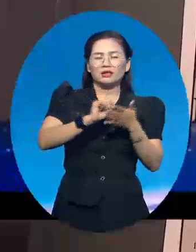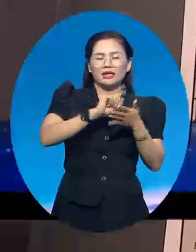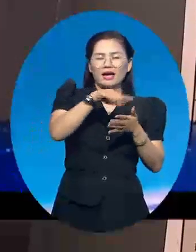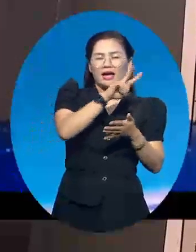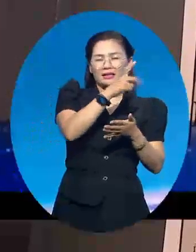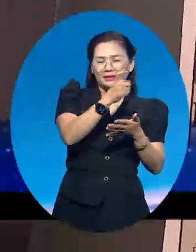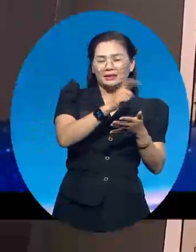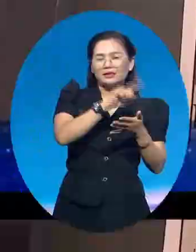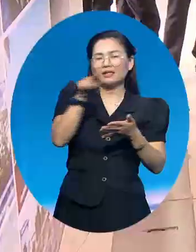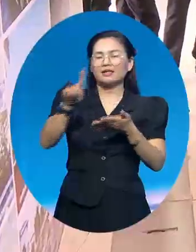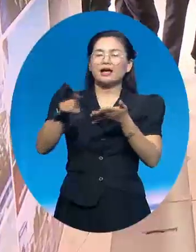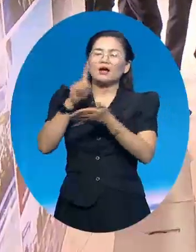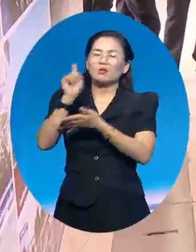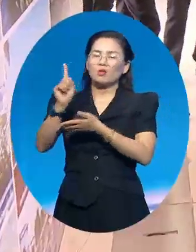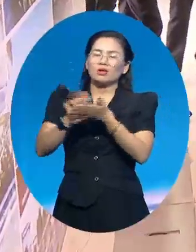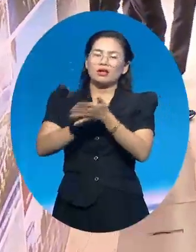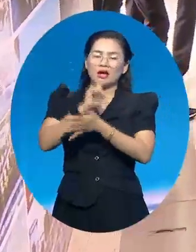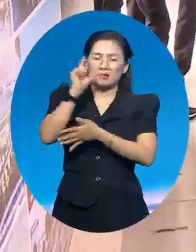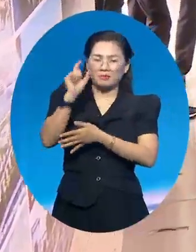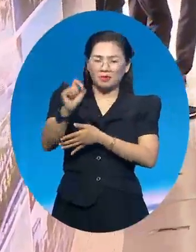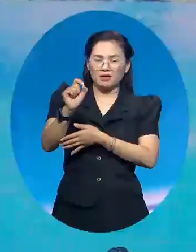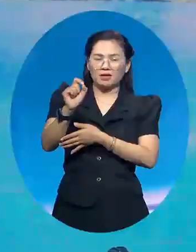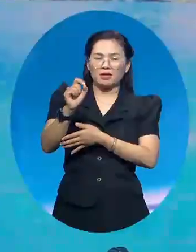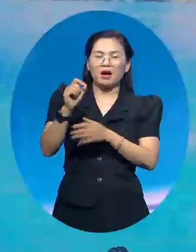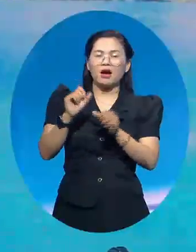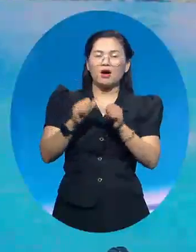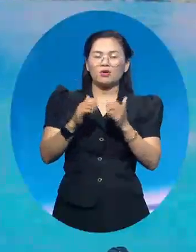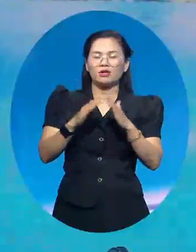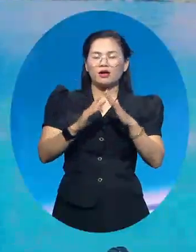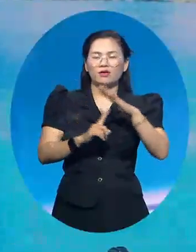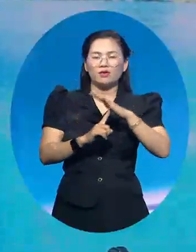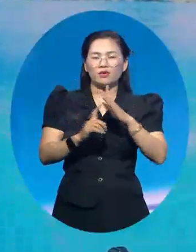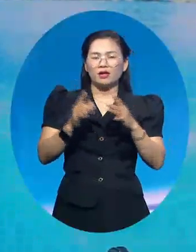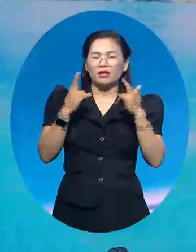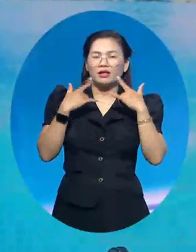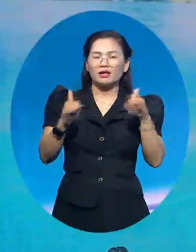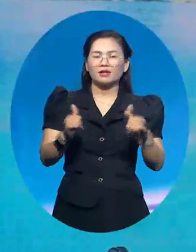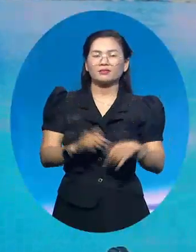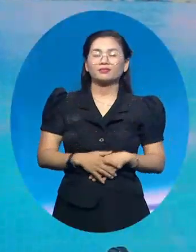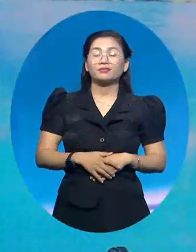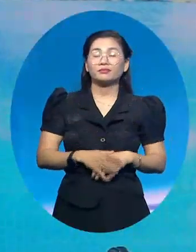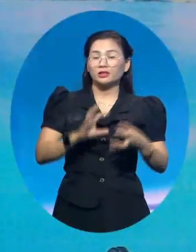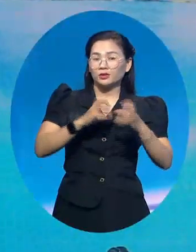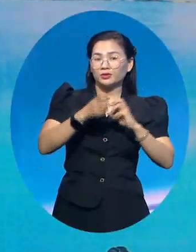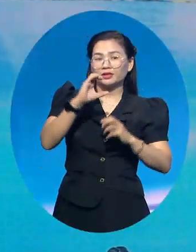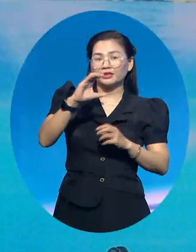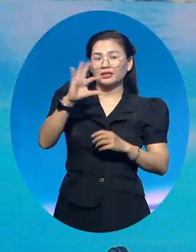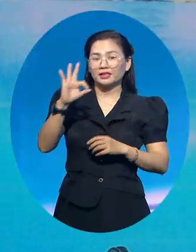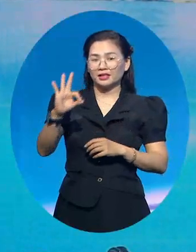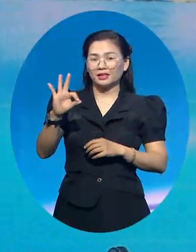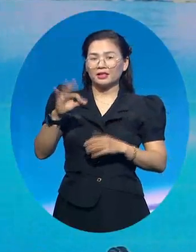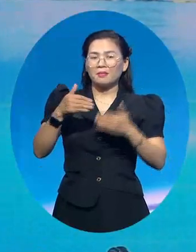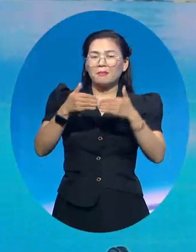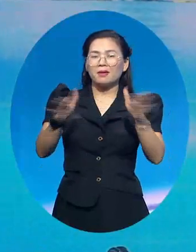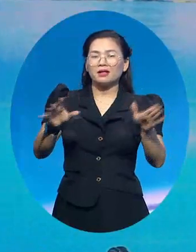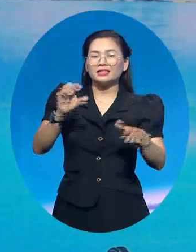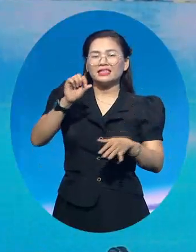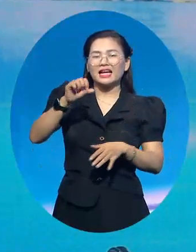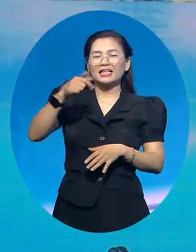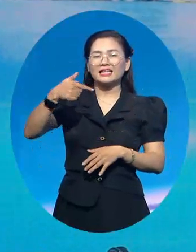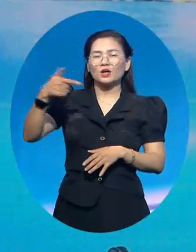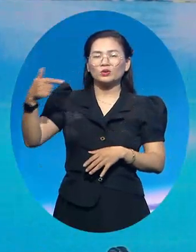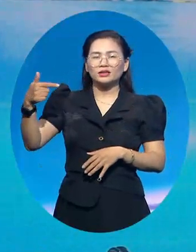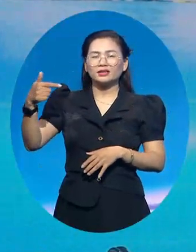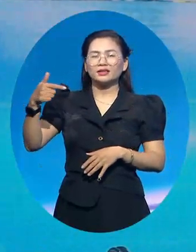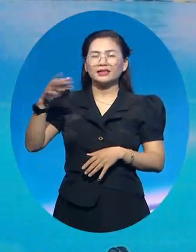10 tại Nhà văn hóa thanh niên thành phố Hồ Chí Minh. Tập đoàn City Group chính thức ra mắt công ty cổ phần sàn giao dịch tín chỉ carbon